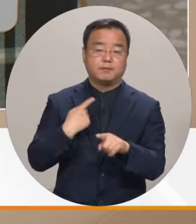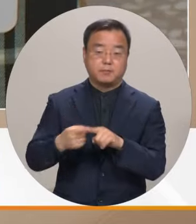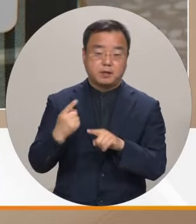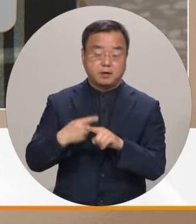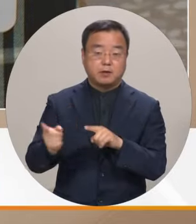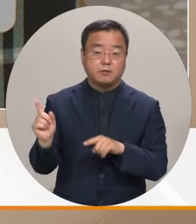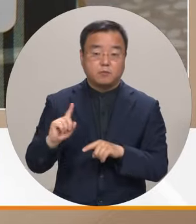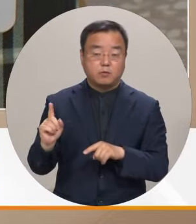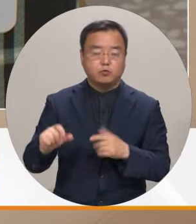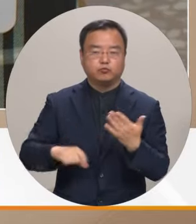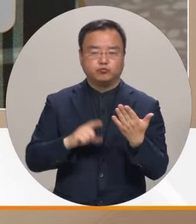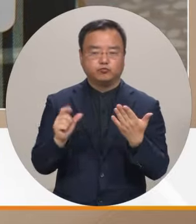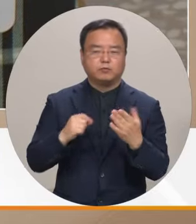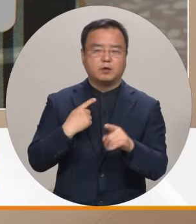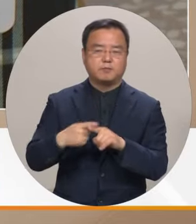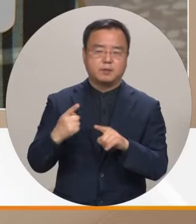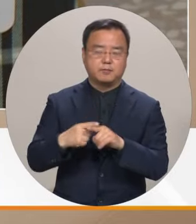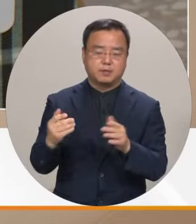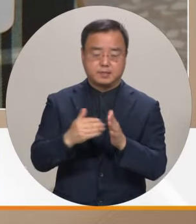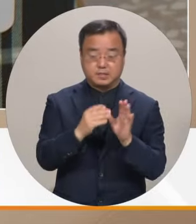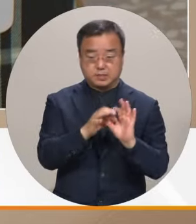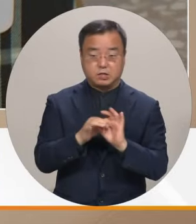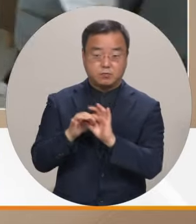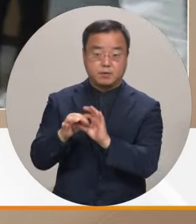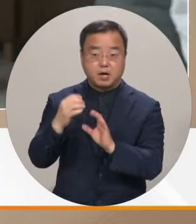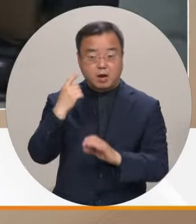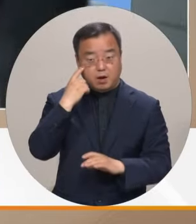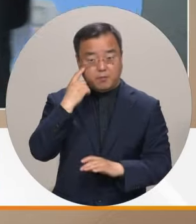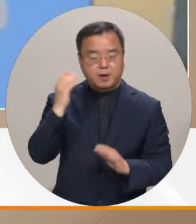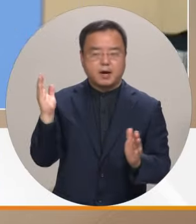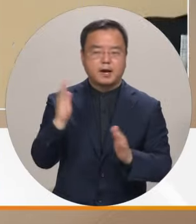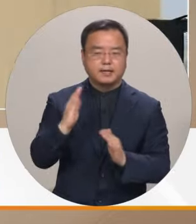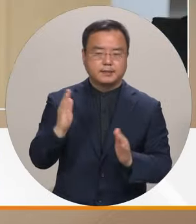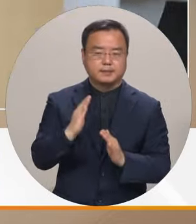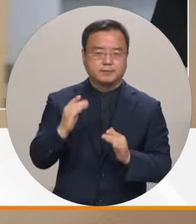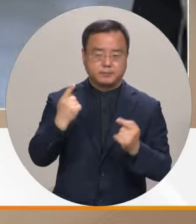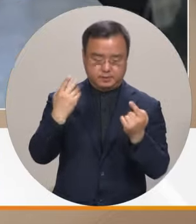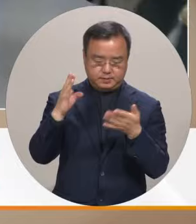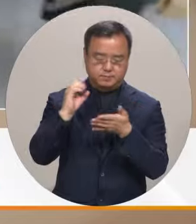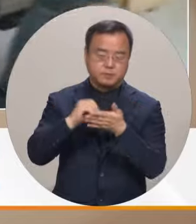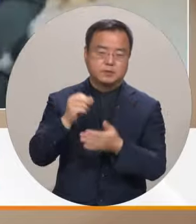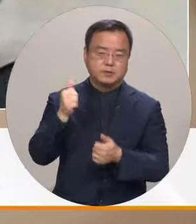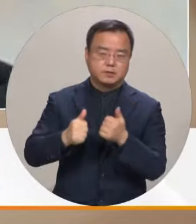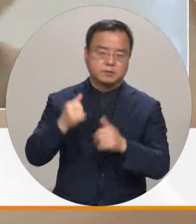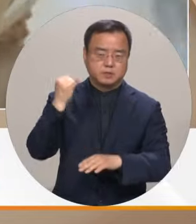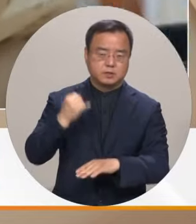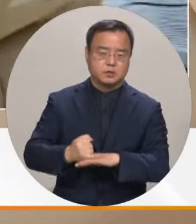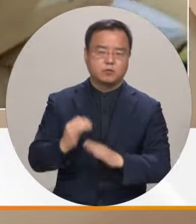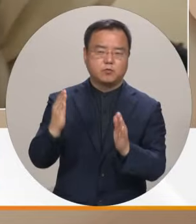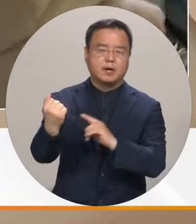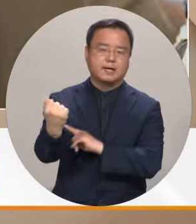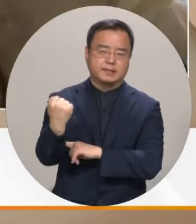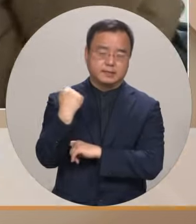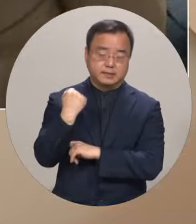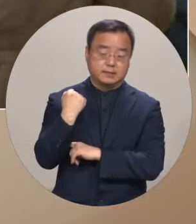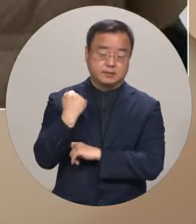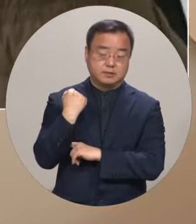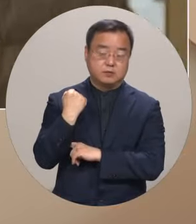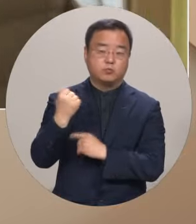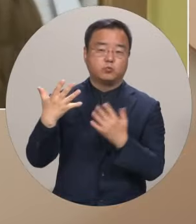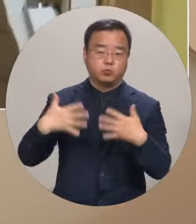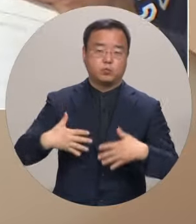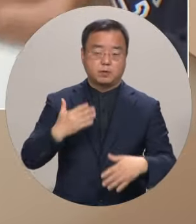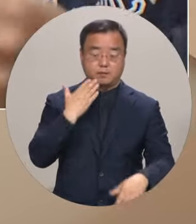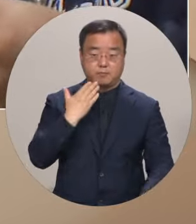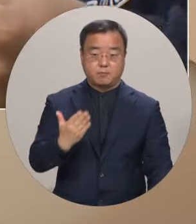것은 9월 모의 평가까지 연기했을 때 우리 학생들의 수능 체적력 기준의 충족 여부에 굉장히 중요한 포인트가 됩니다